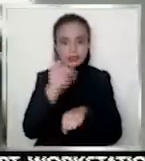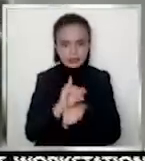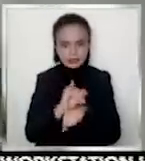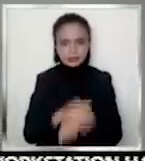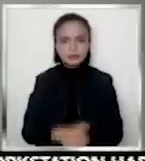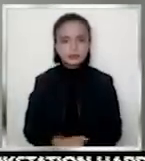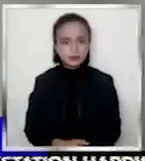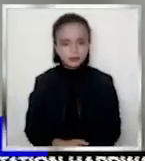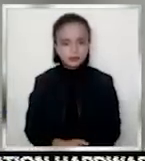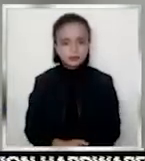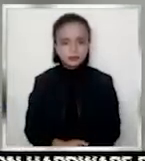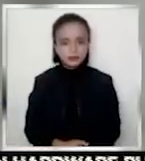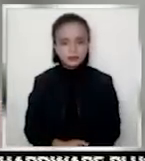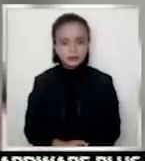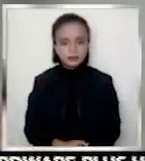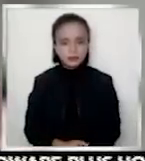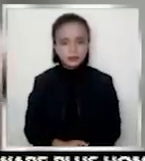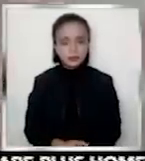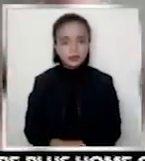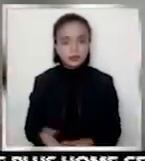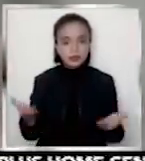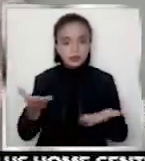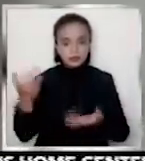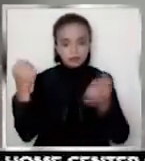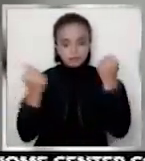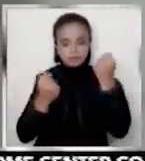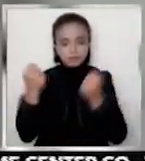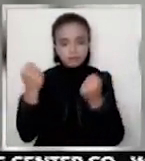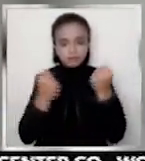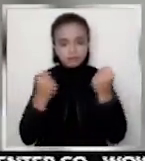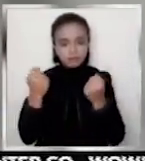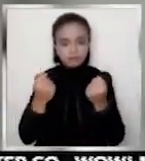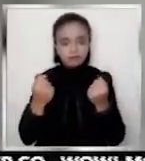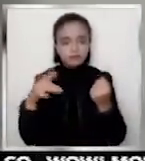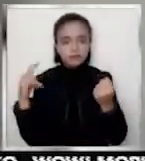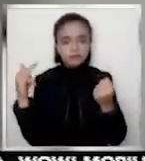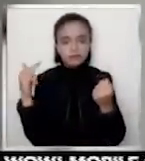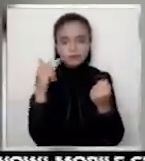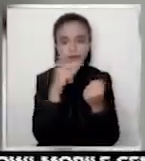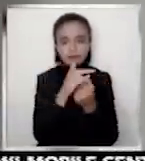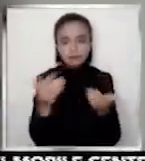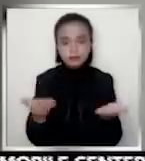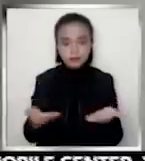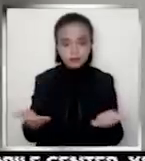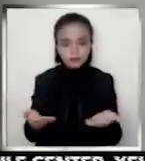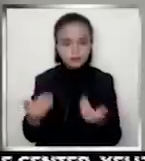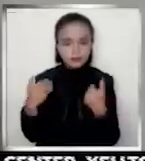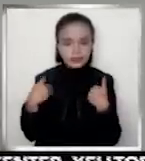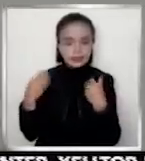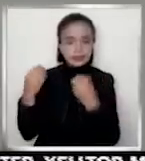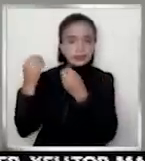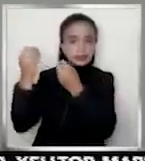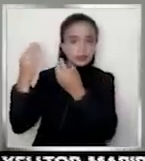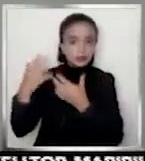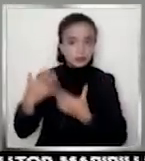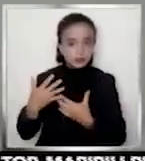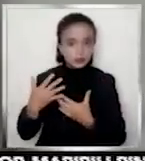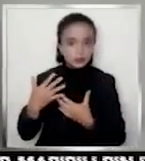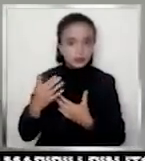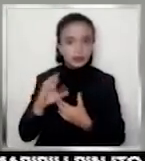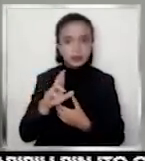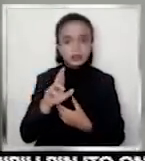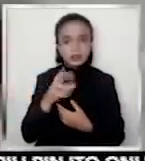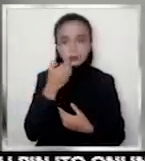Sa paglapit ng ating mga piloto dito sa may Mischief Reef, muling nagbigay ng radio challenge itong Chinese Coast Guard